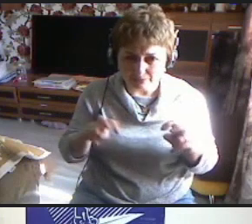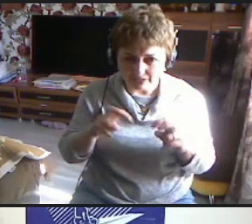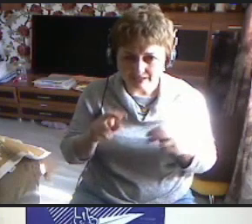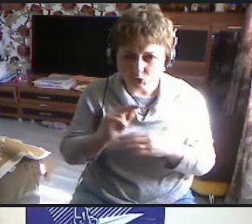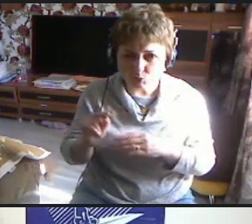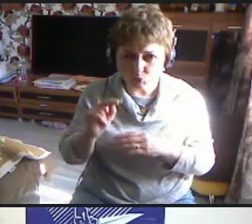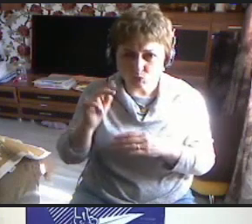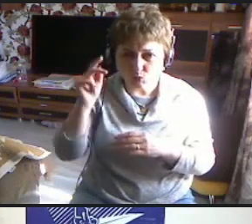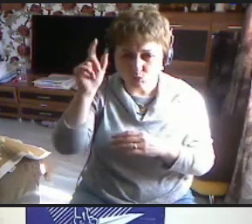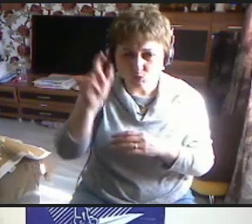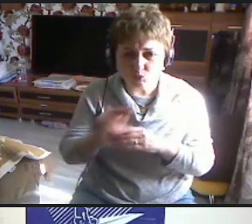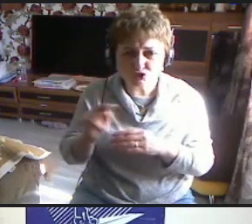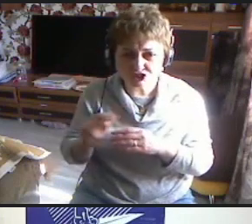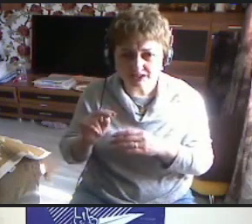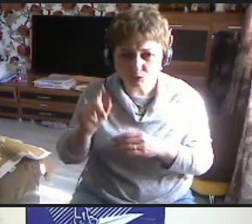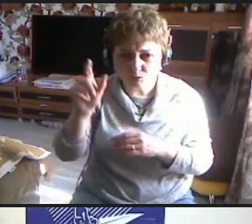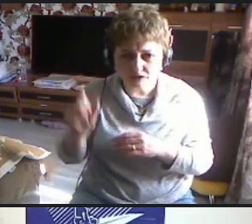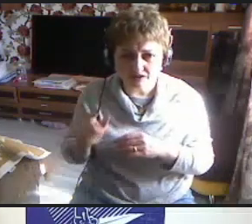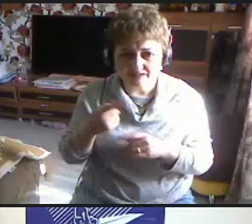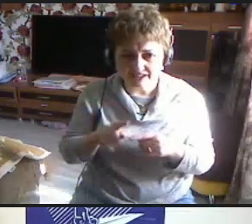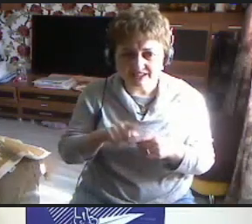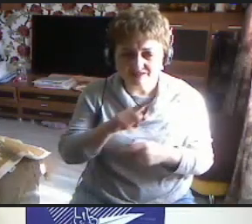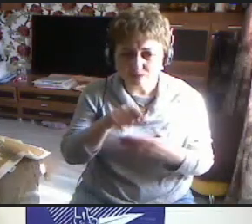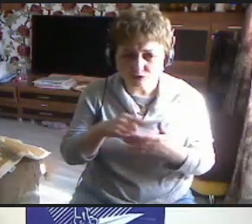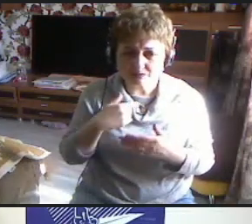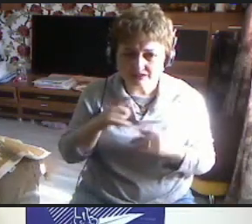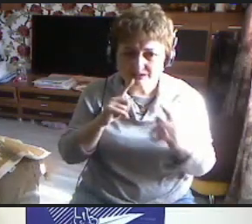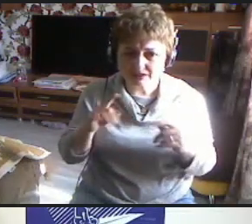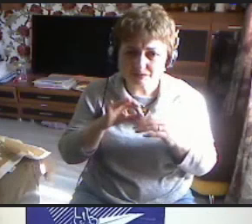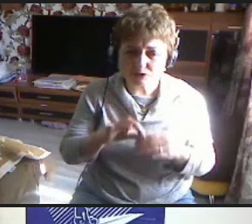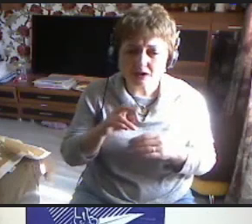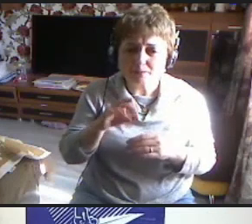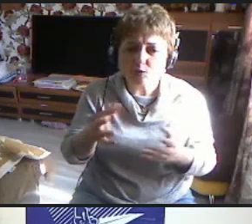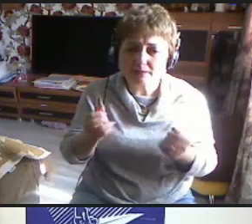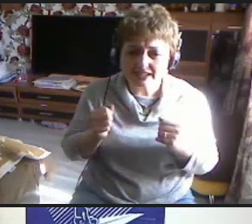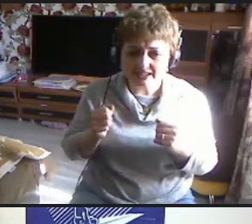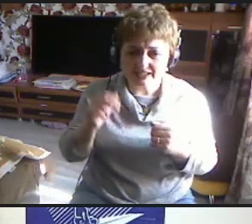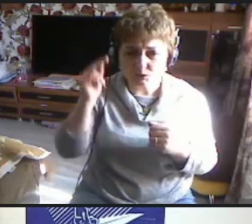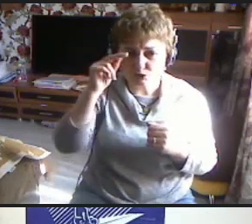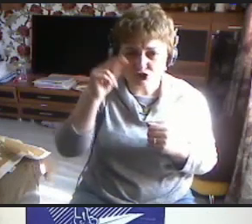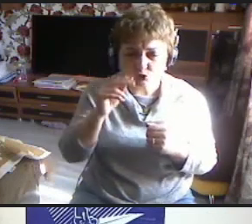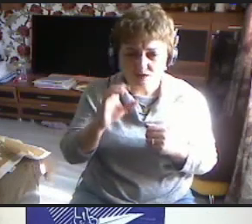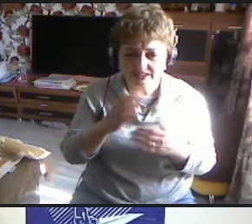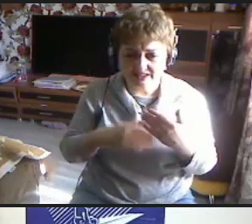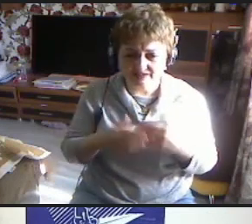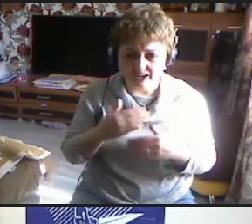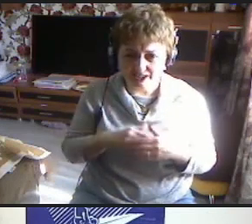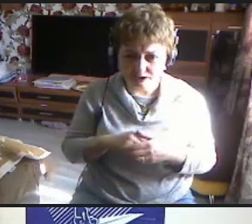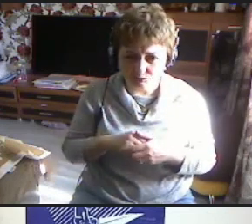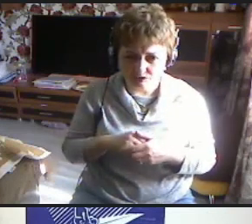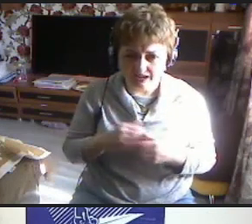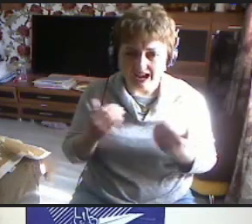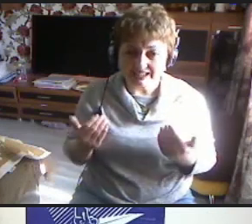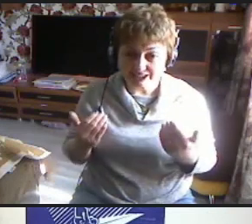этих вопросах, мы тоже проводим семинары именно по принятию учеников с инвалидностью. Сейчас